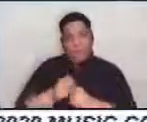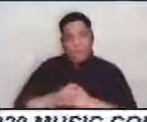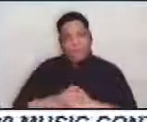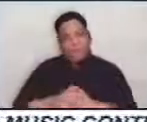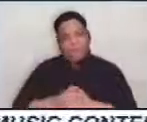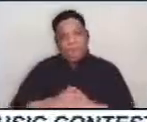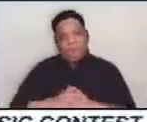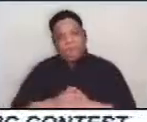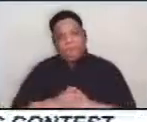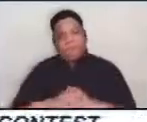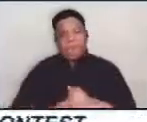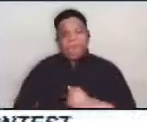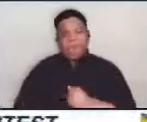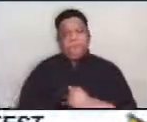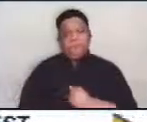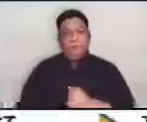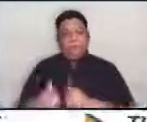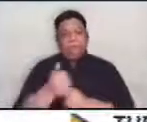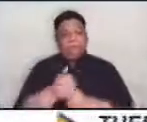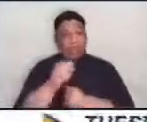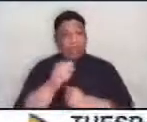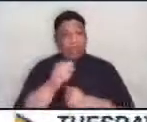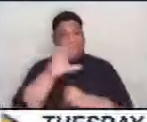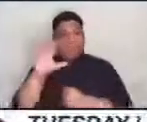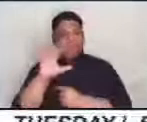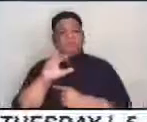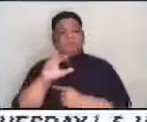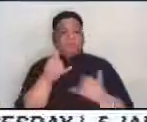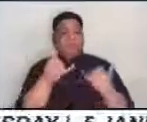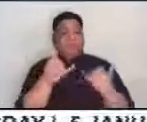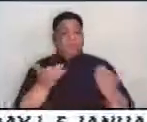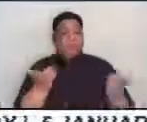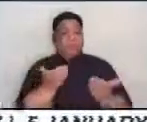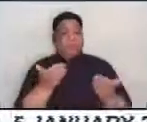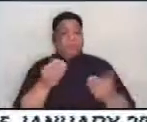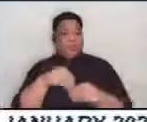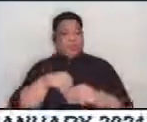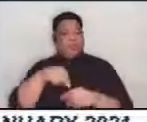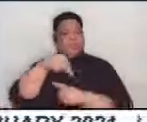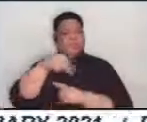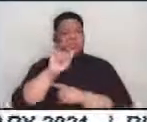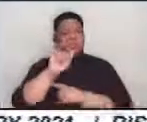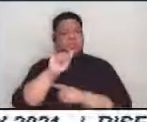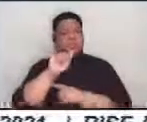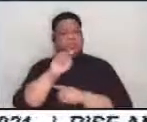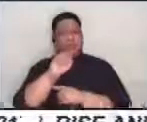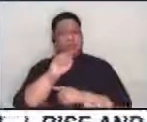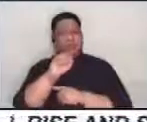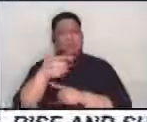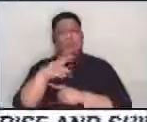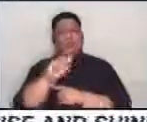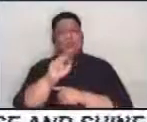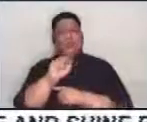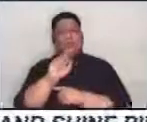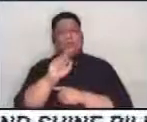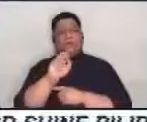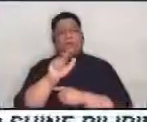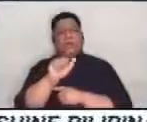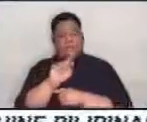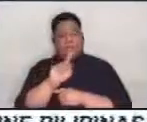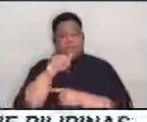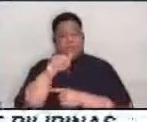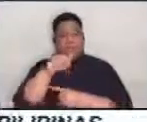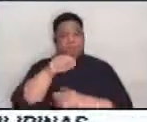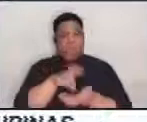Maynila mula Lunes hanggang Biyernes. Bukas po ito mula alas 8 ng umaga hanggang alas 5 ng hapon. Bukod dyan